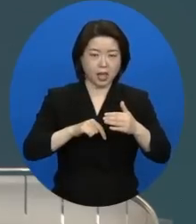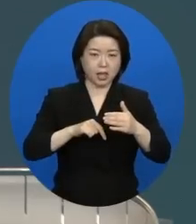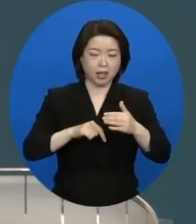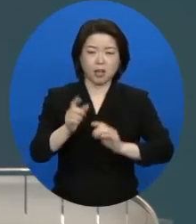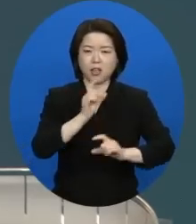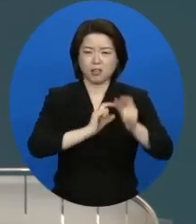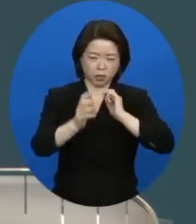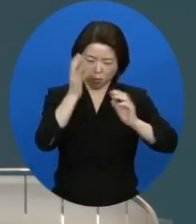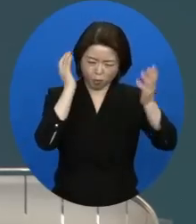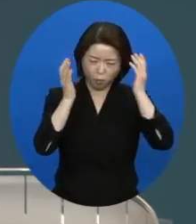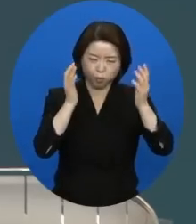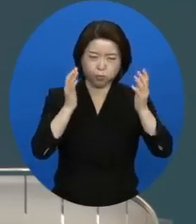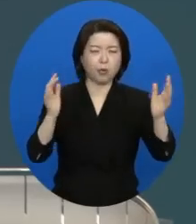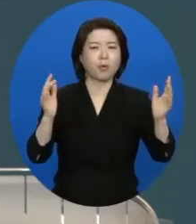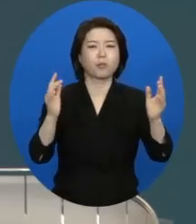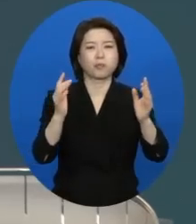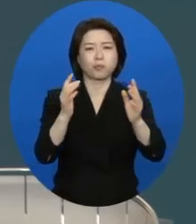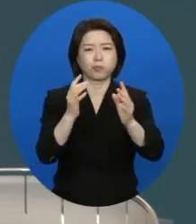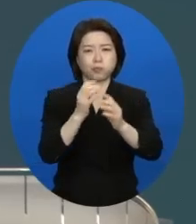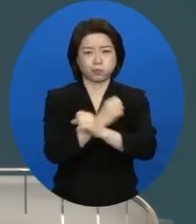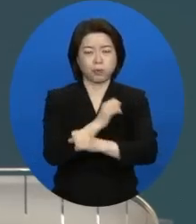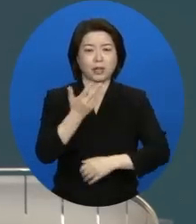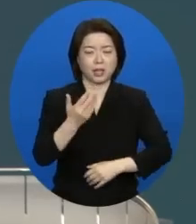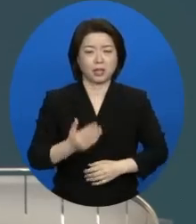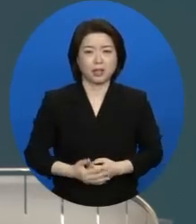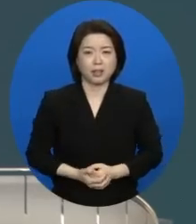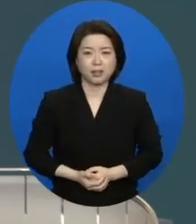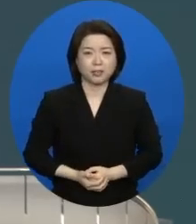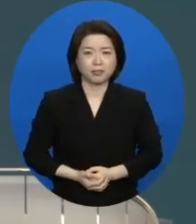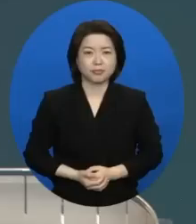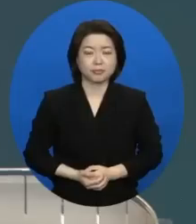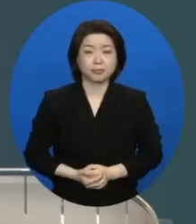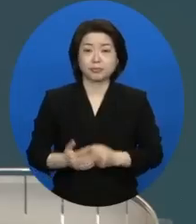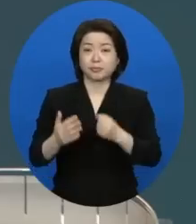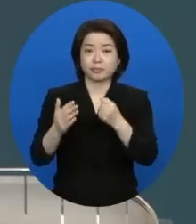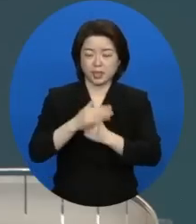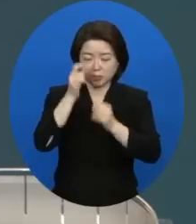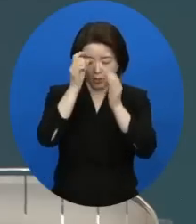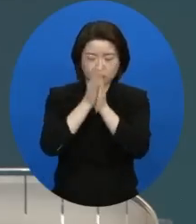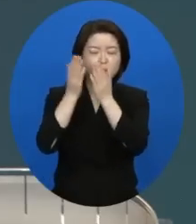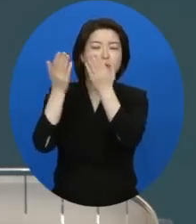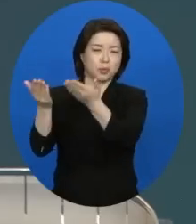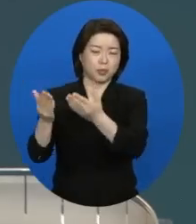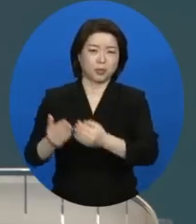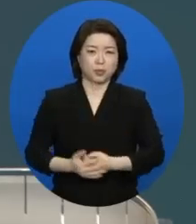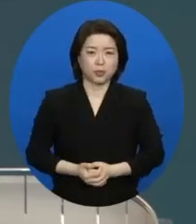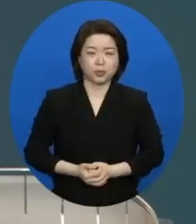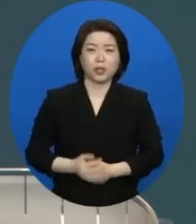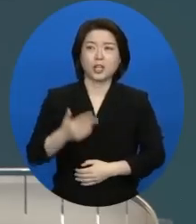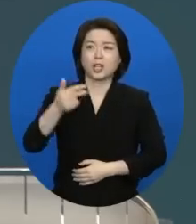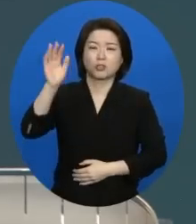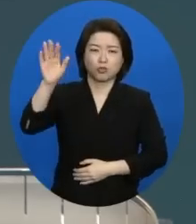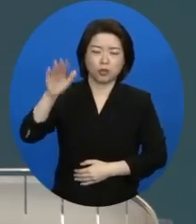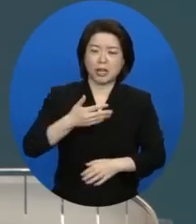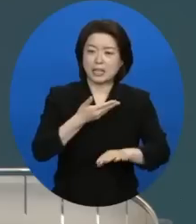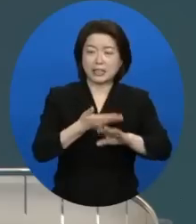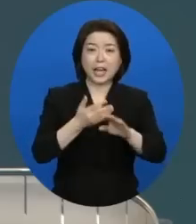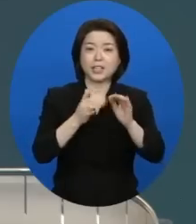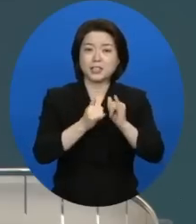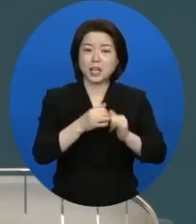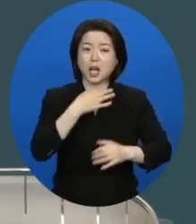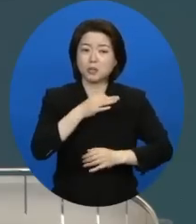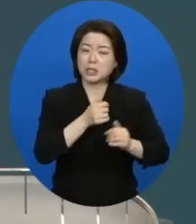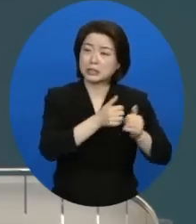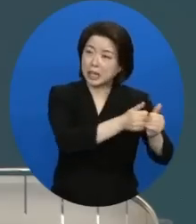더 혼돈 속으로 들어가게 되는 것입니다. 그래서 기도합니다. 주여, 다른 사람의 음성을